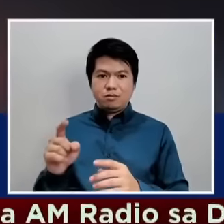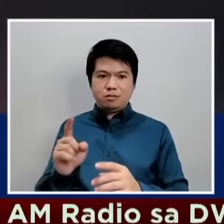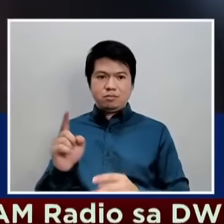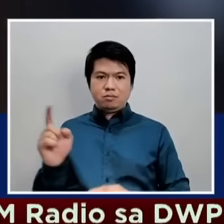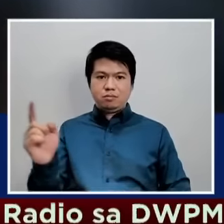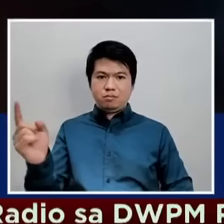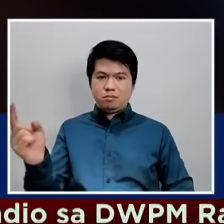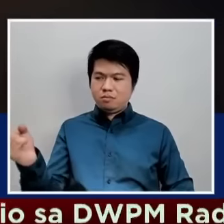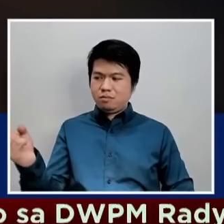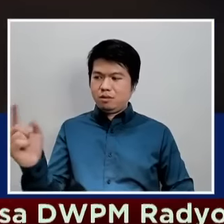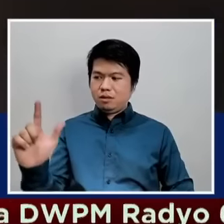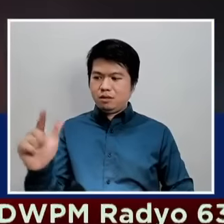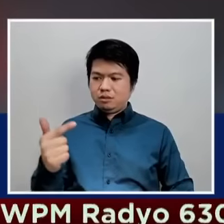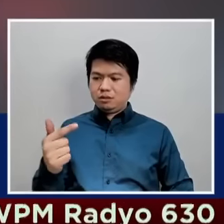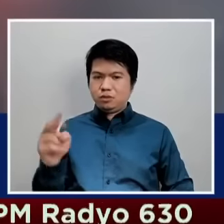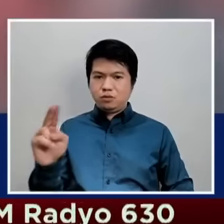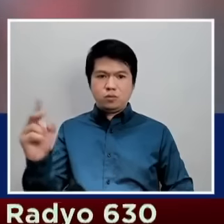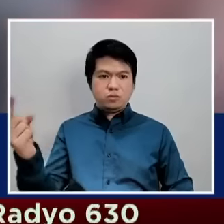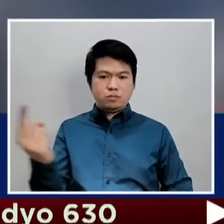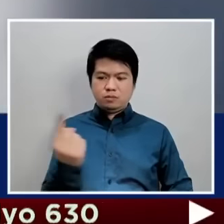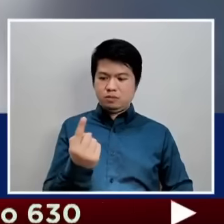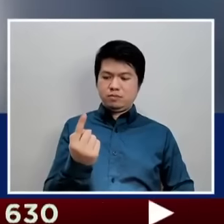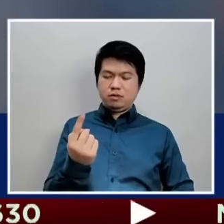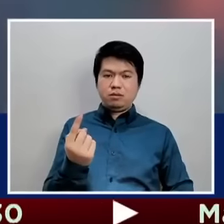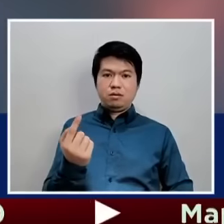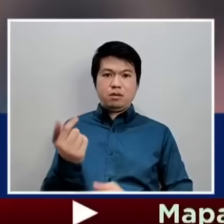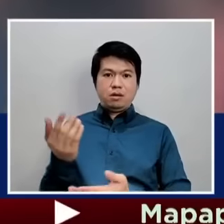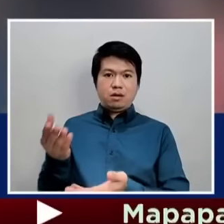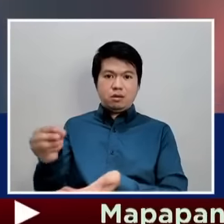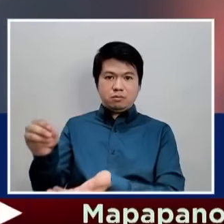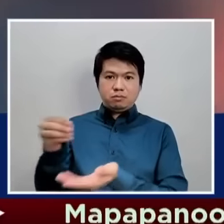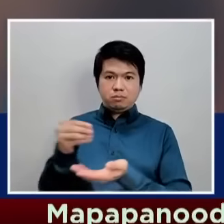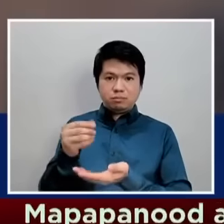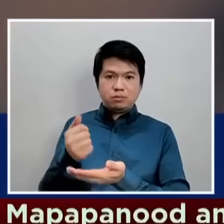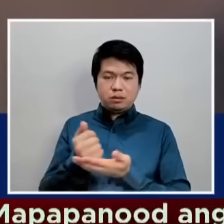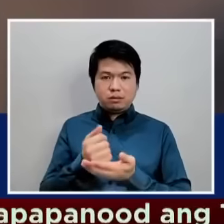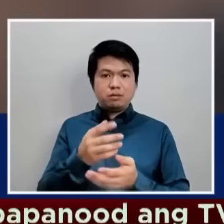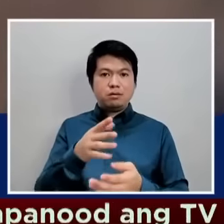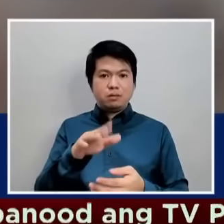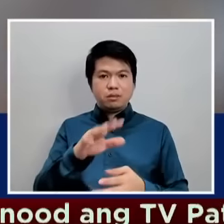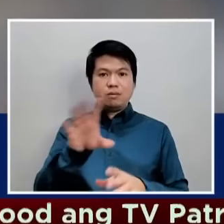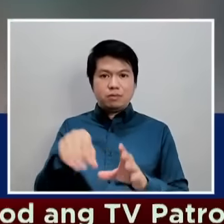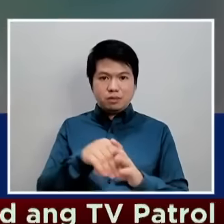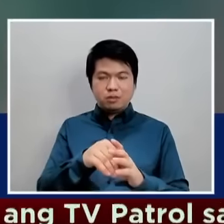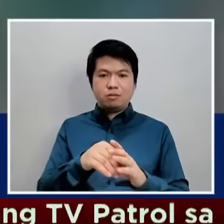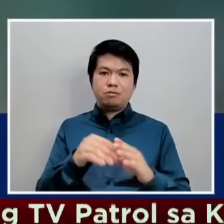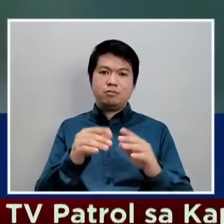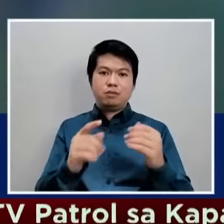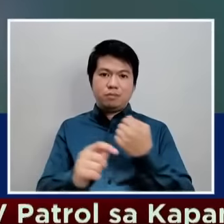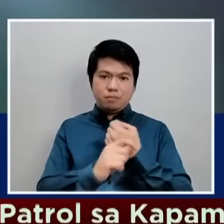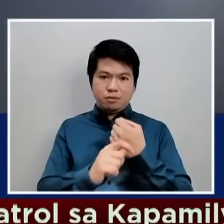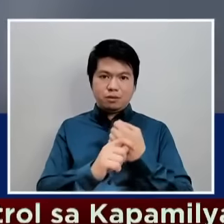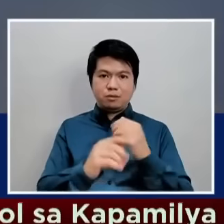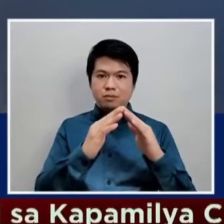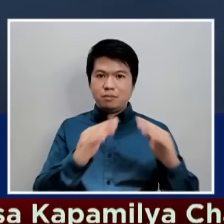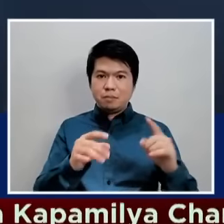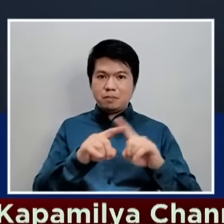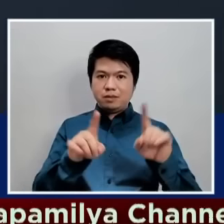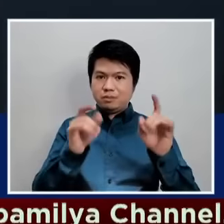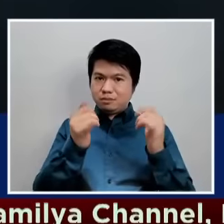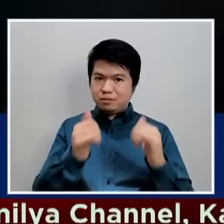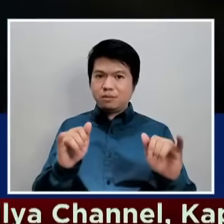lokal na pamahalaan para mag-alok ng tulong. Kabilang na ang pansamantalang masisilungan. Pero pinili ng pamilya na manatili sa kanilang